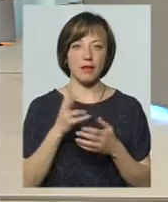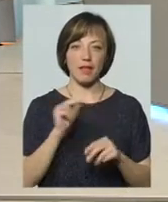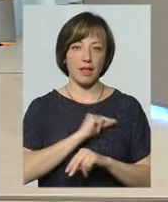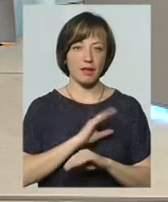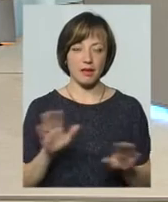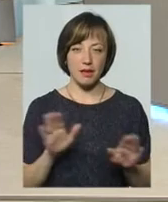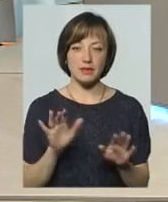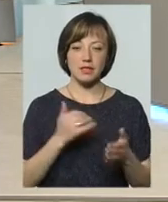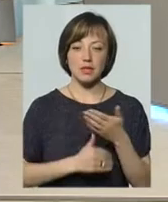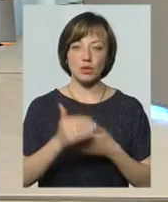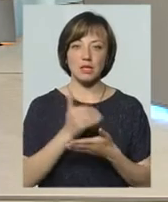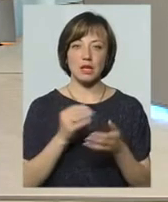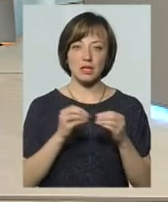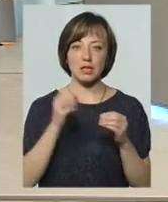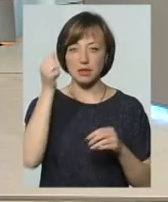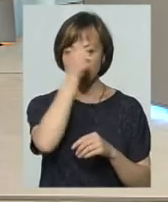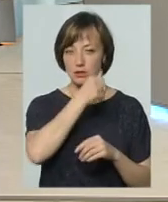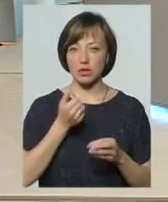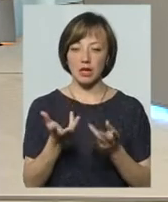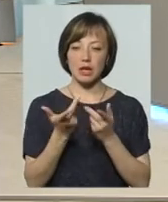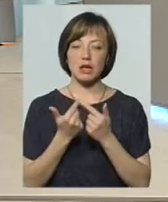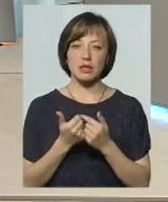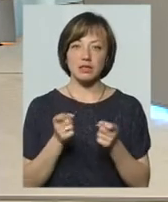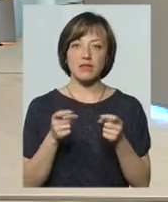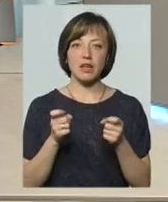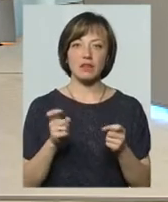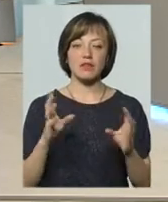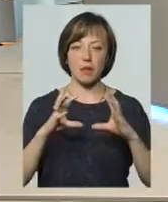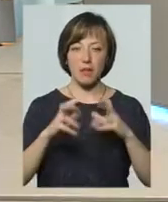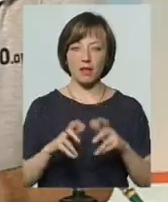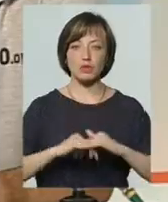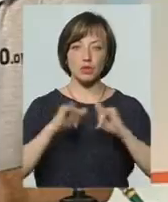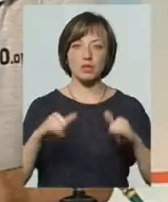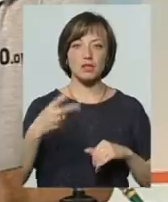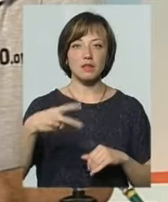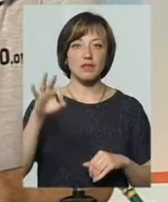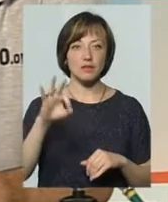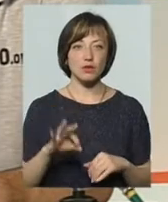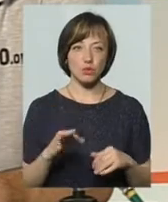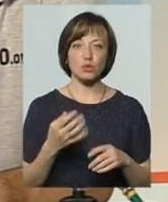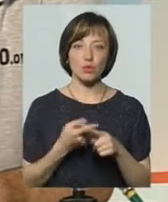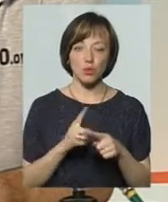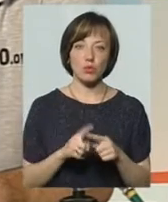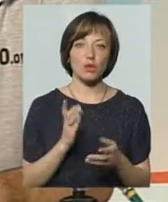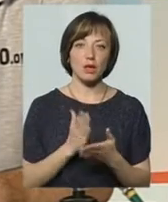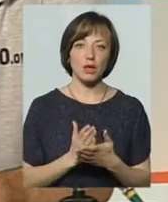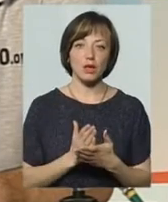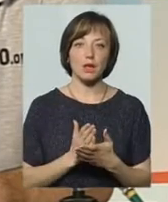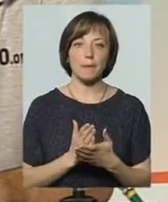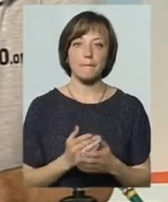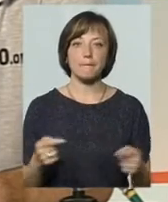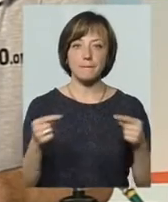і за останні 10 років кількість викидів на планеті загалом зросла на 20%. Ну, тому є і